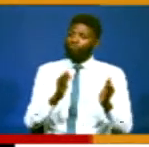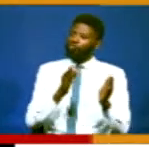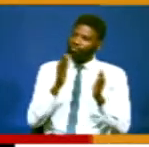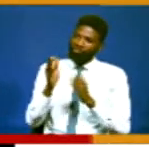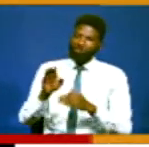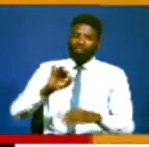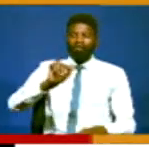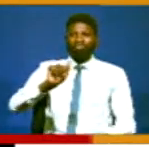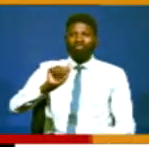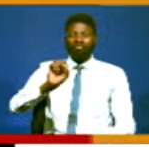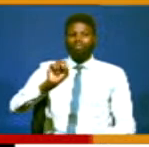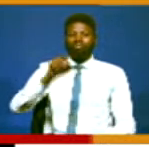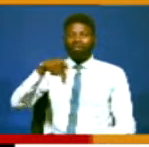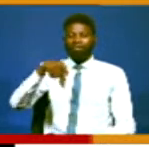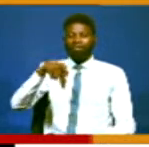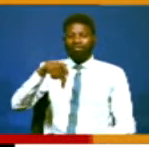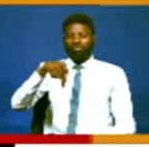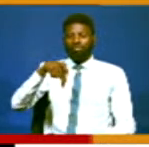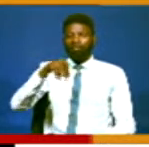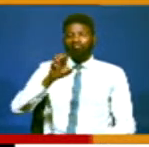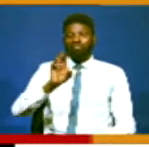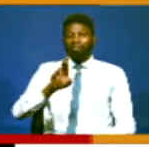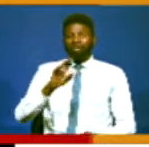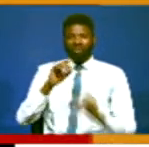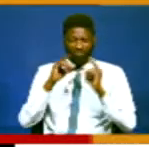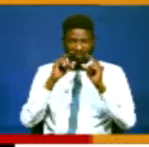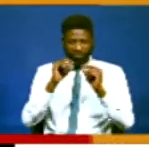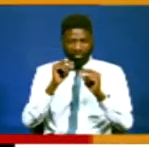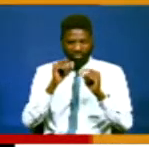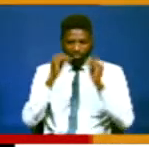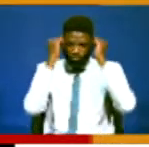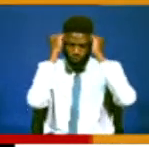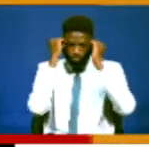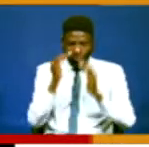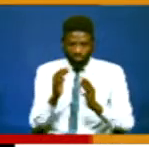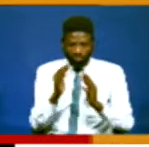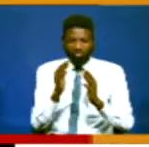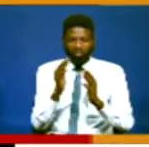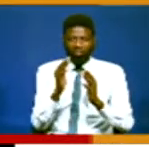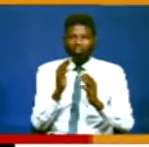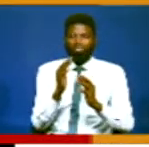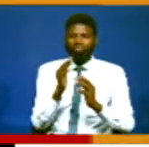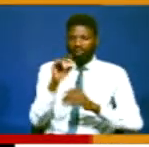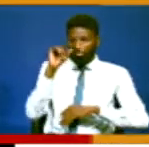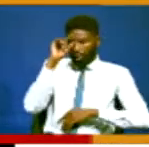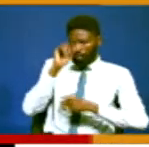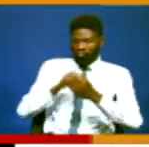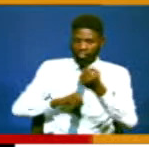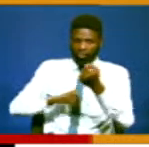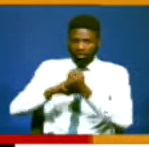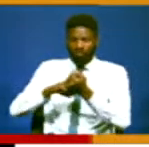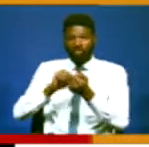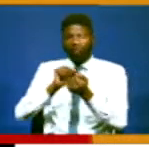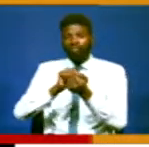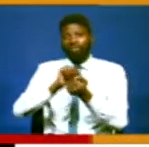wanafunzi watalipiwa karo ama watalipiwa pesa shilingi 1015. Naam. Hiyo